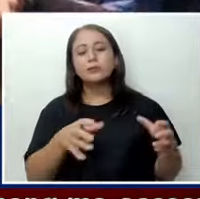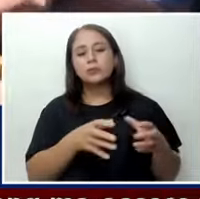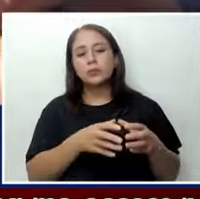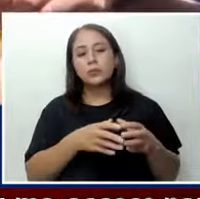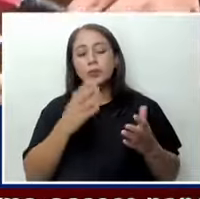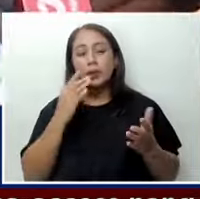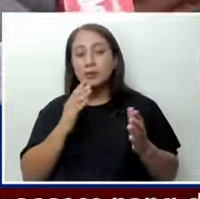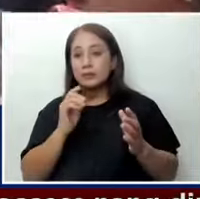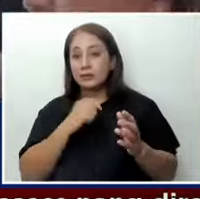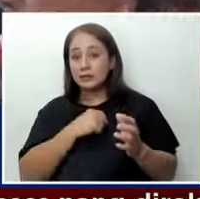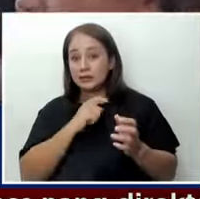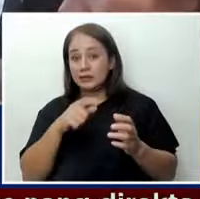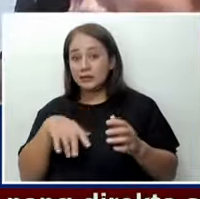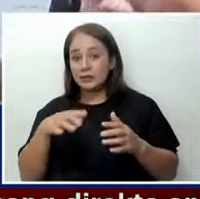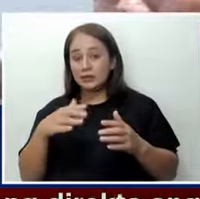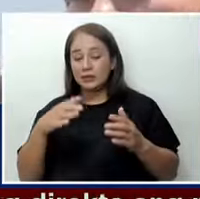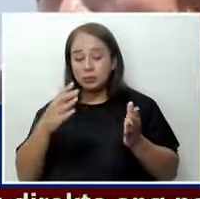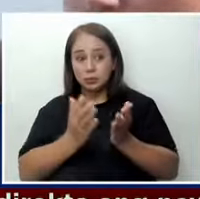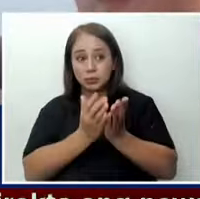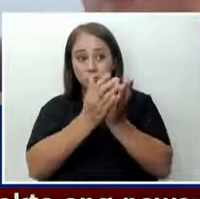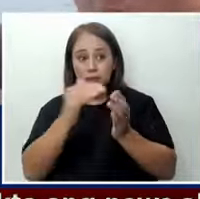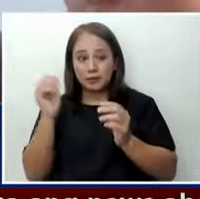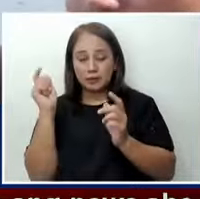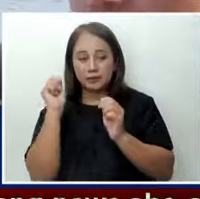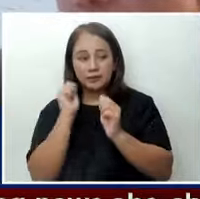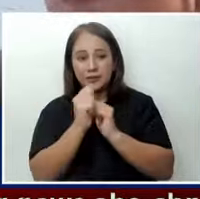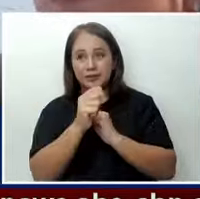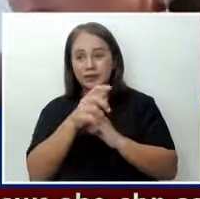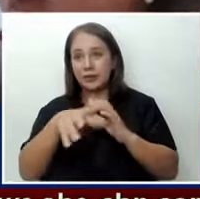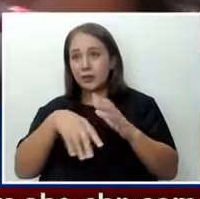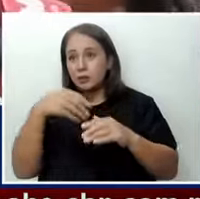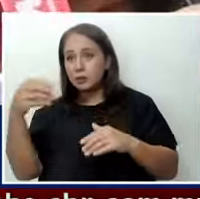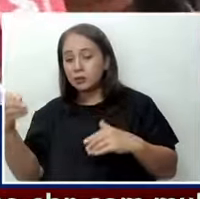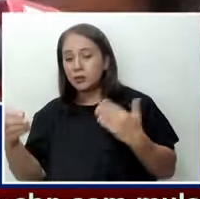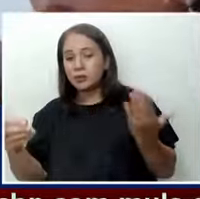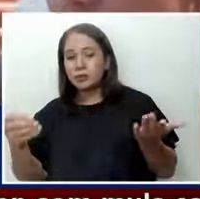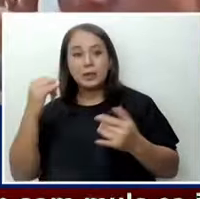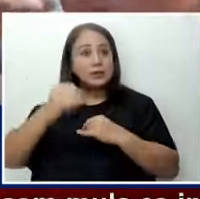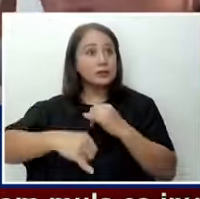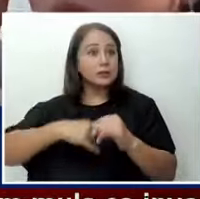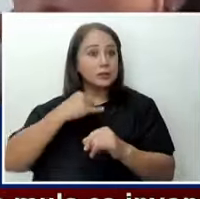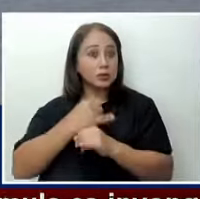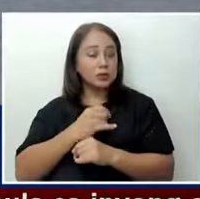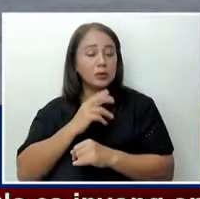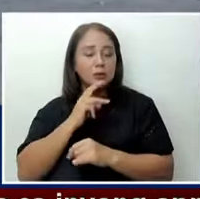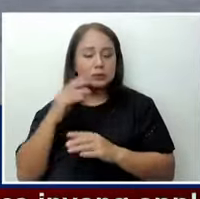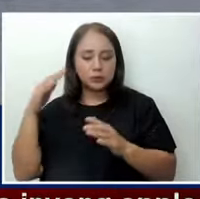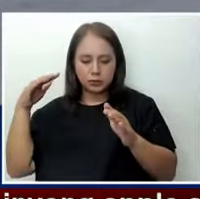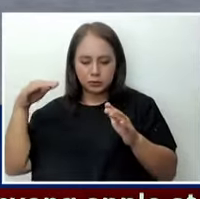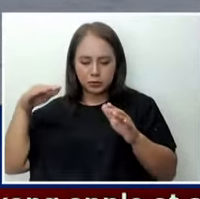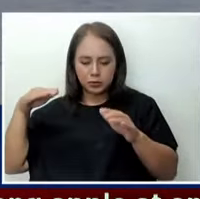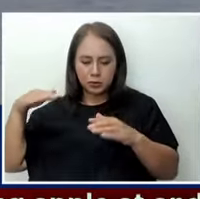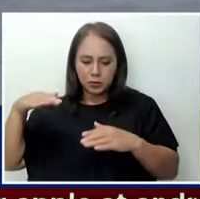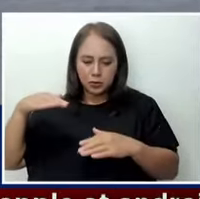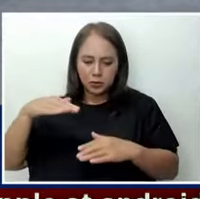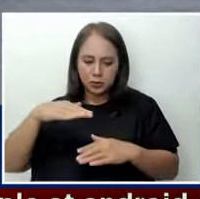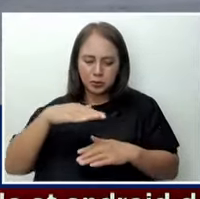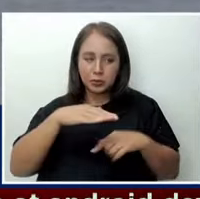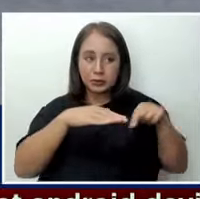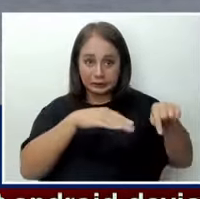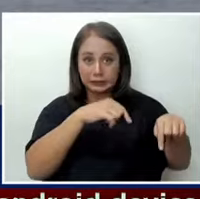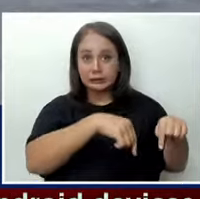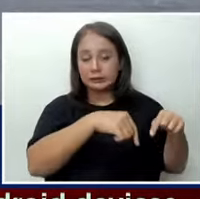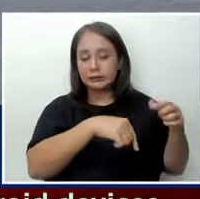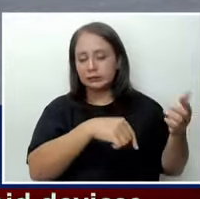mga vessels from outside, from the international waters, papasok sa atin. And it's important that we're able